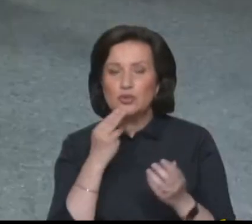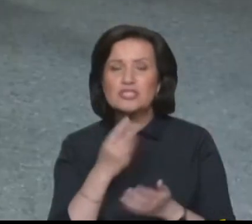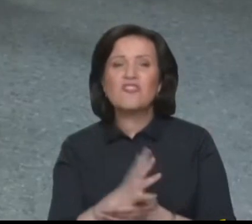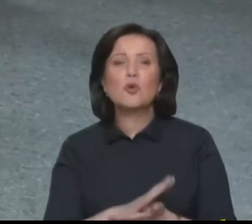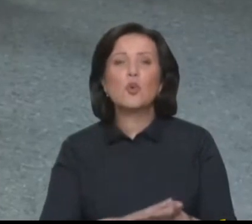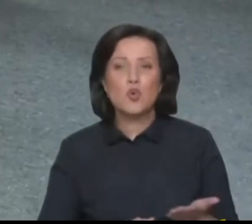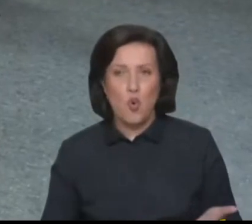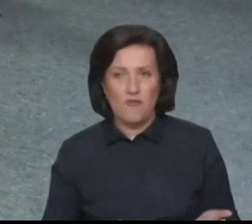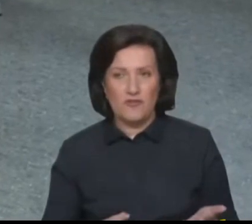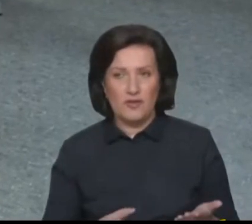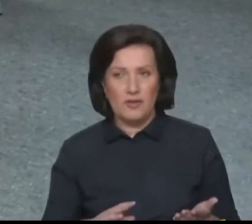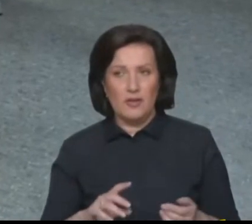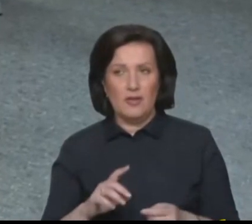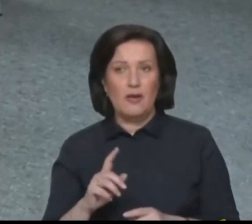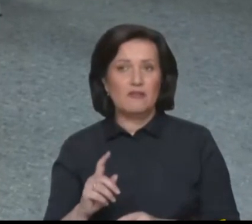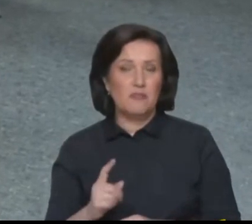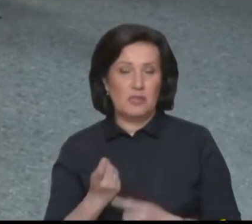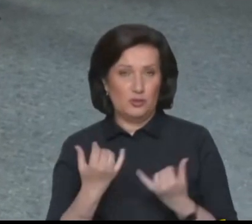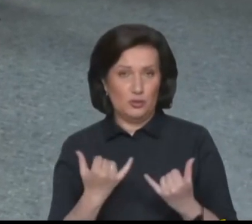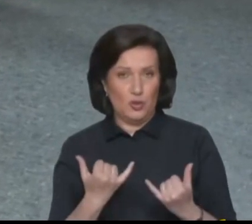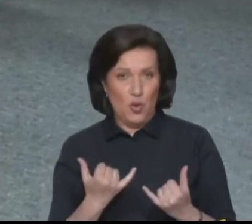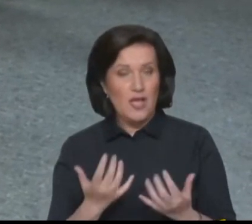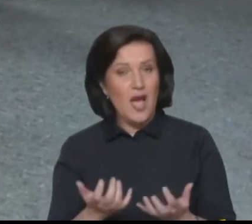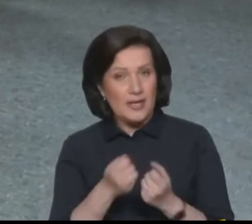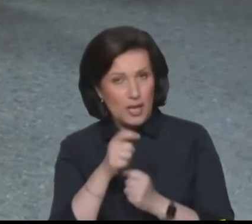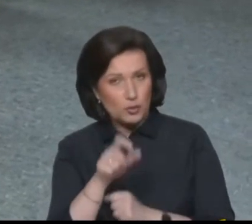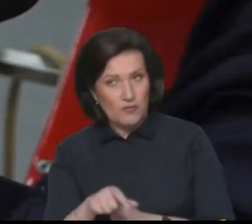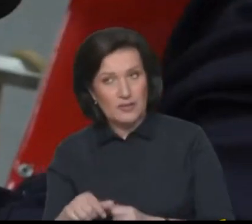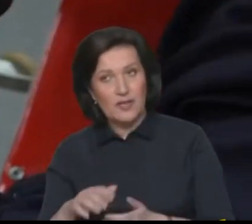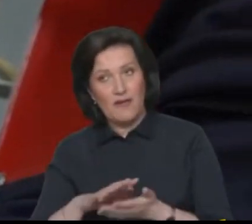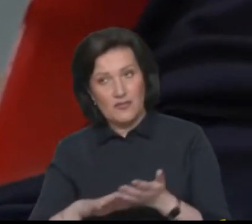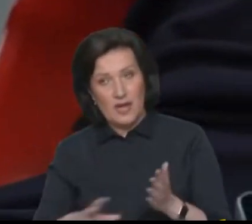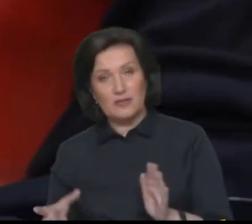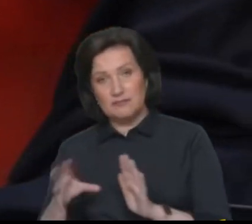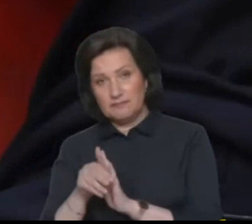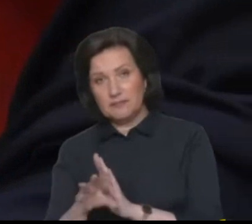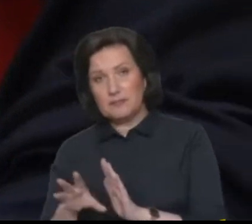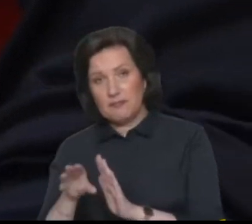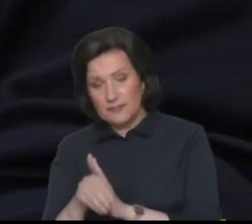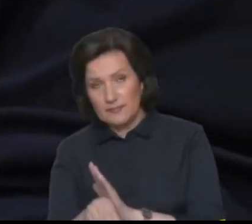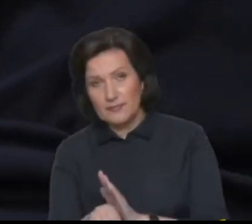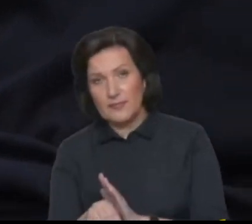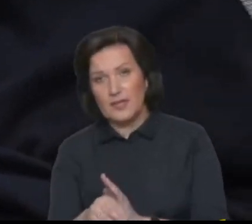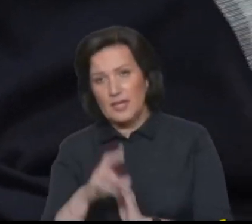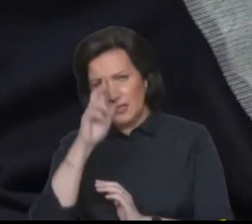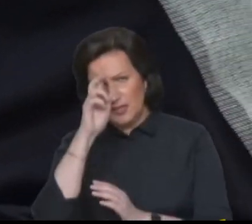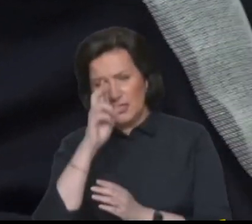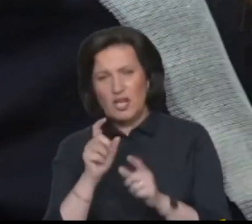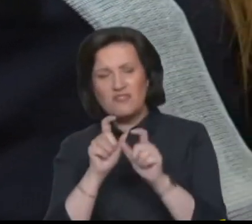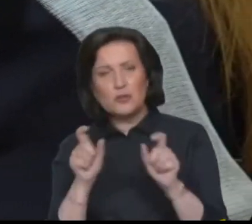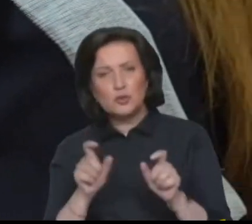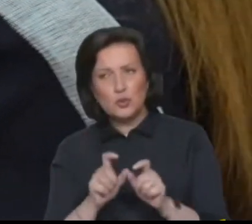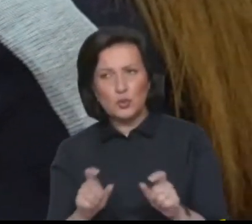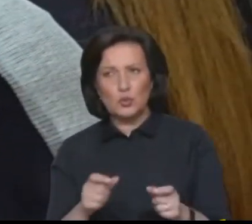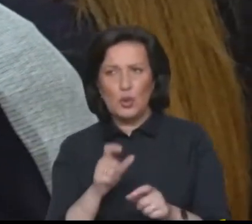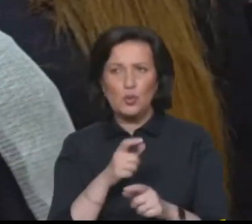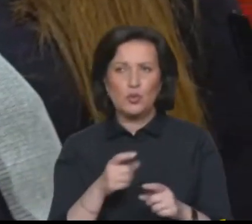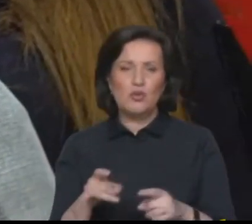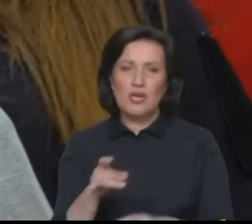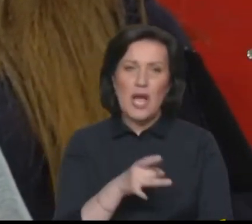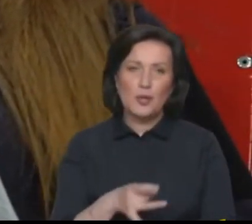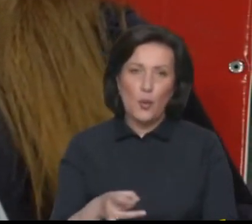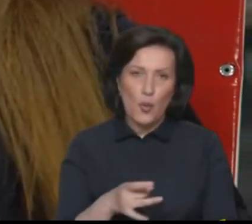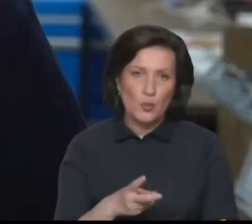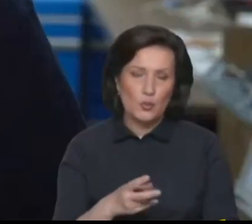кров. Тому перші саме сьогодні йдуть рятувальники, а тоді доєднуються ще державні структури, тобто люди